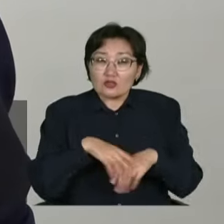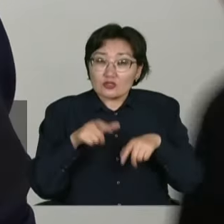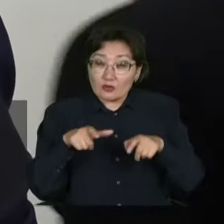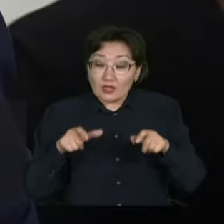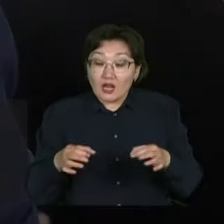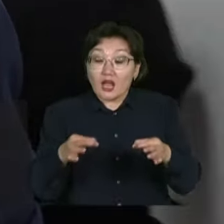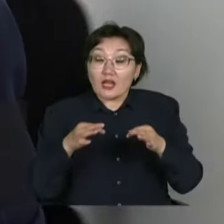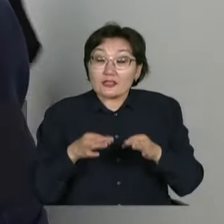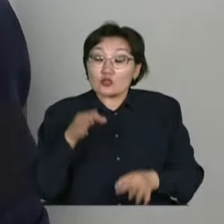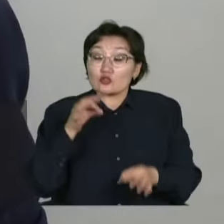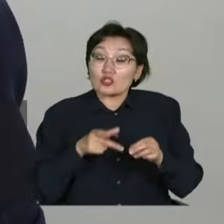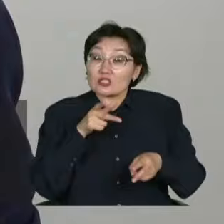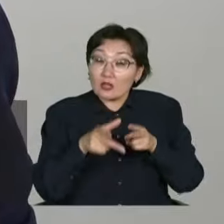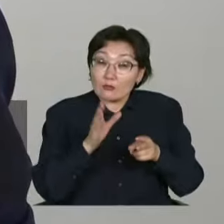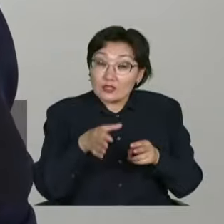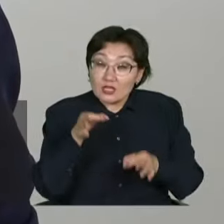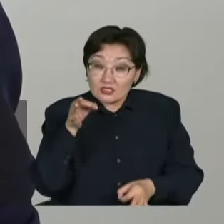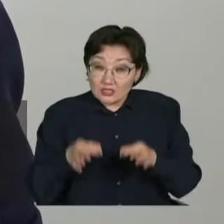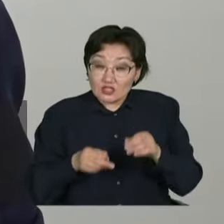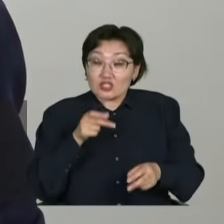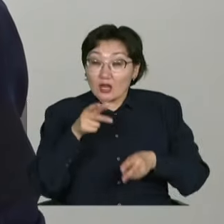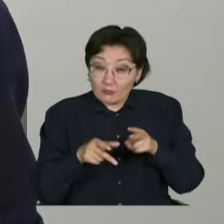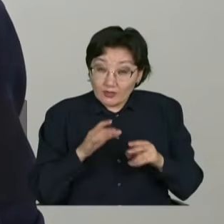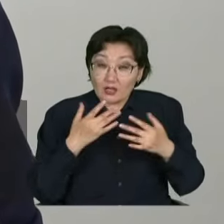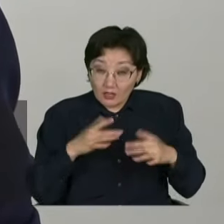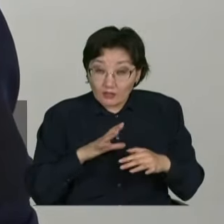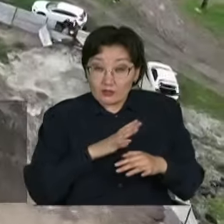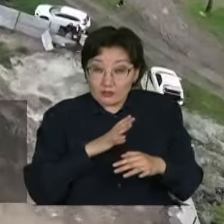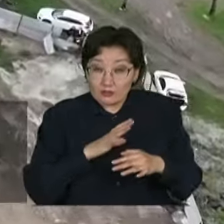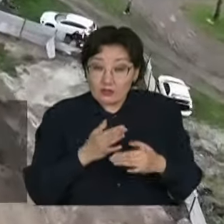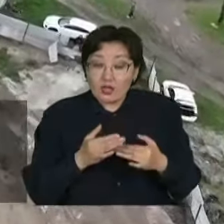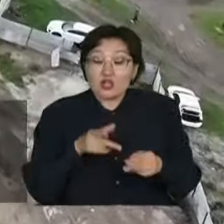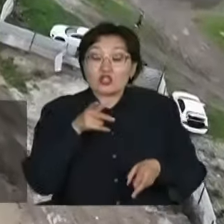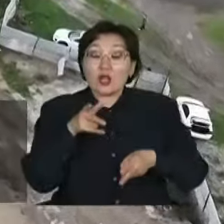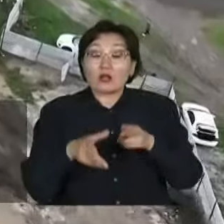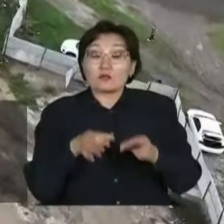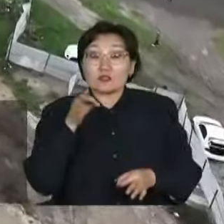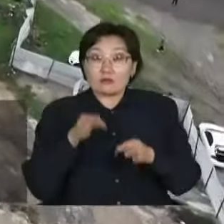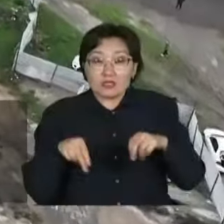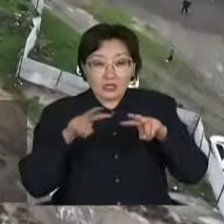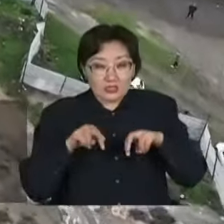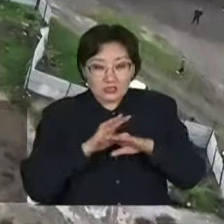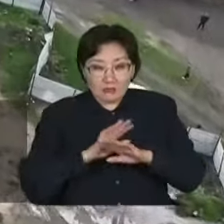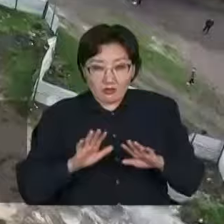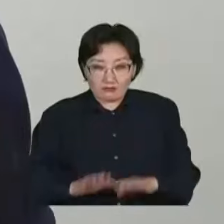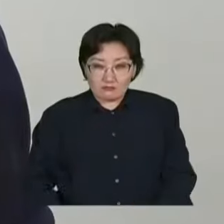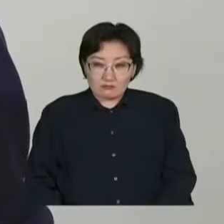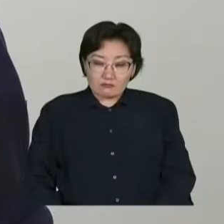деді. Сотқа шағымданған екен, сотта олардың жаңағы шағымын қарастырмаған.